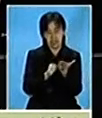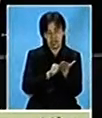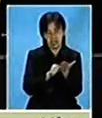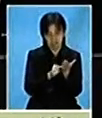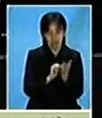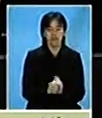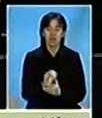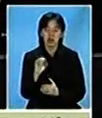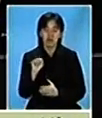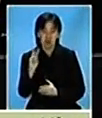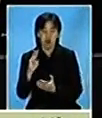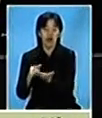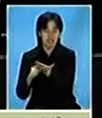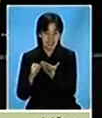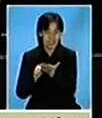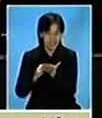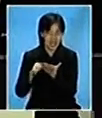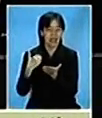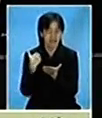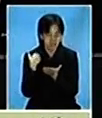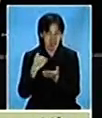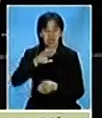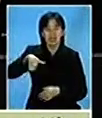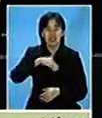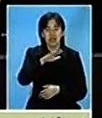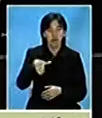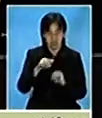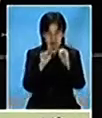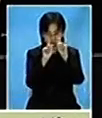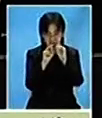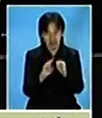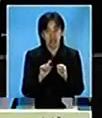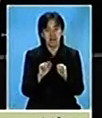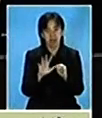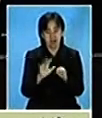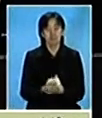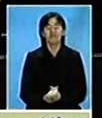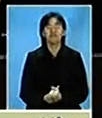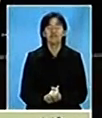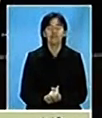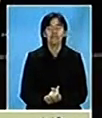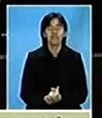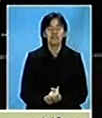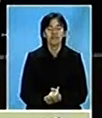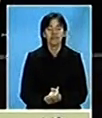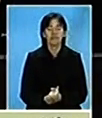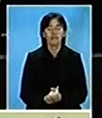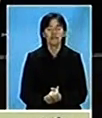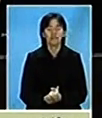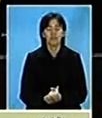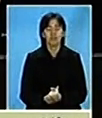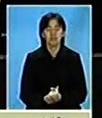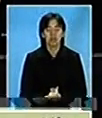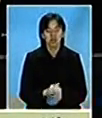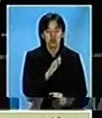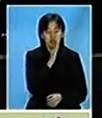วก็มีผู้สงวนความเห็นและความแปรติไว้25มาตราด้วยกันเพราะฉะนั้นท่านสมาชิกในมาตราใดถ้